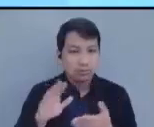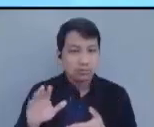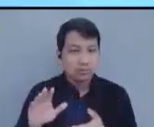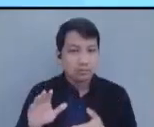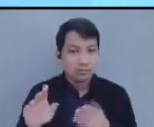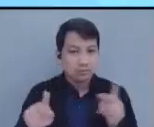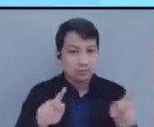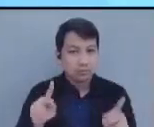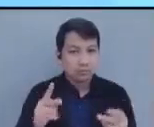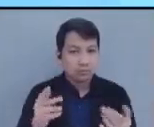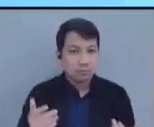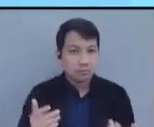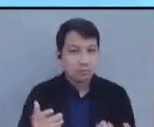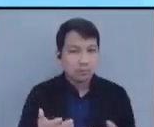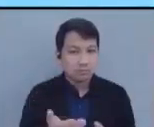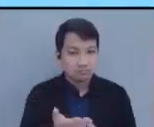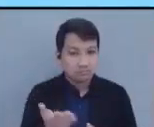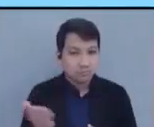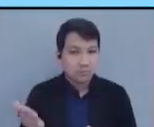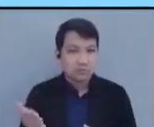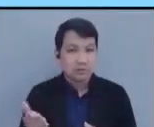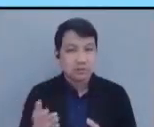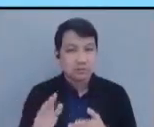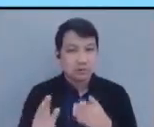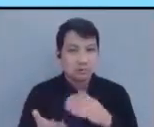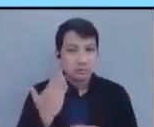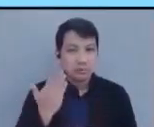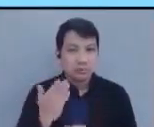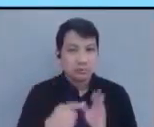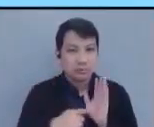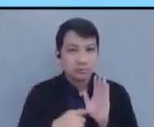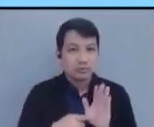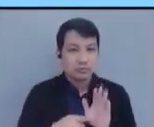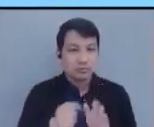Mela Lesmora para sa Morning Show ng Bayan, Rise and Shine, Pilipinas.